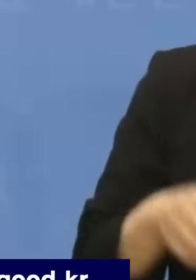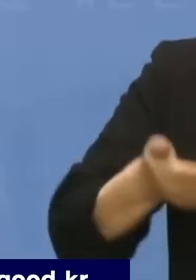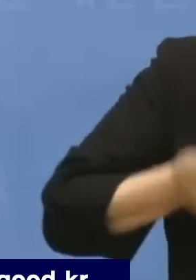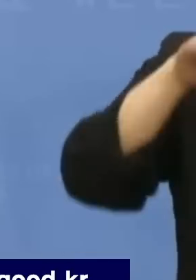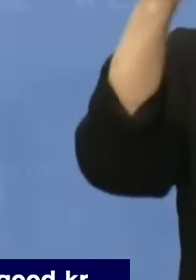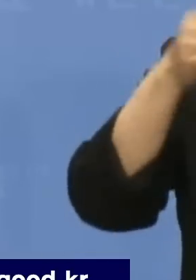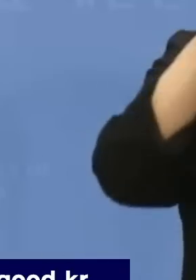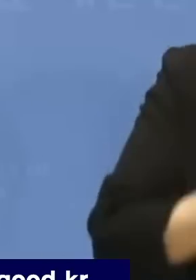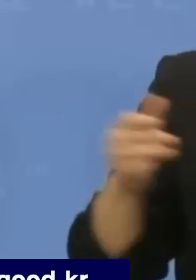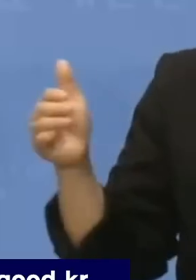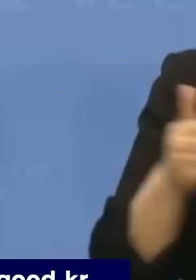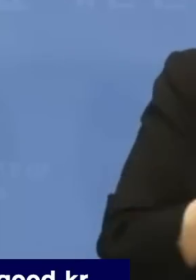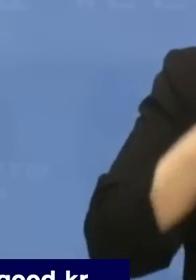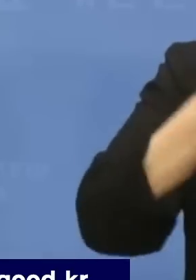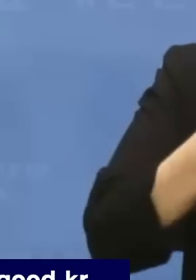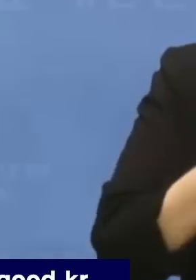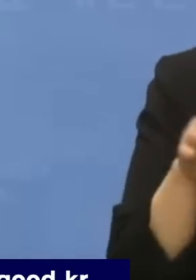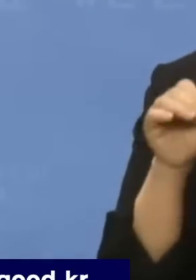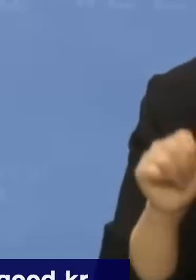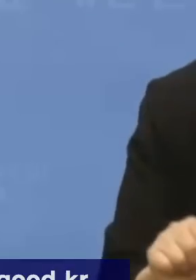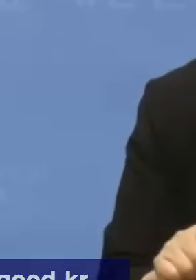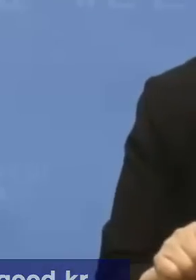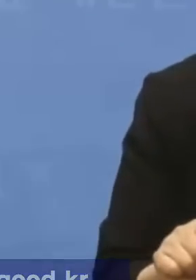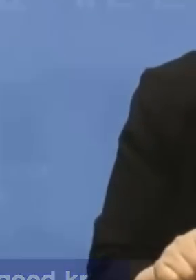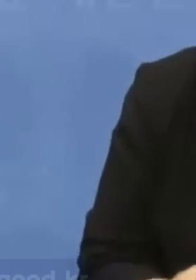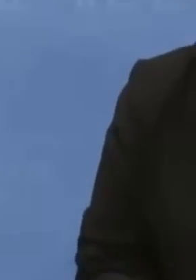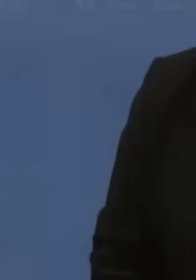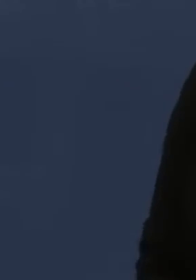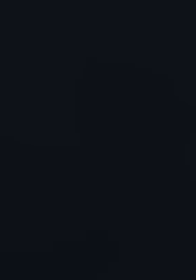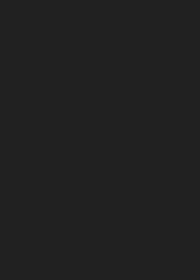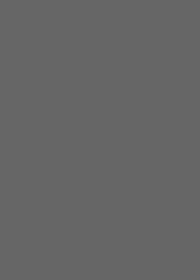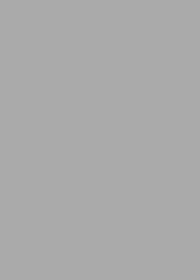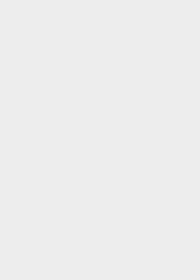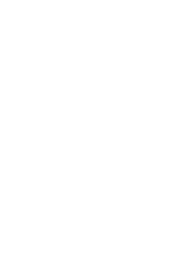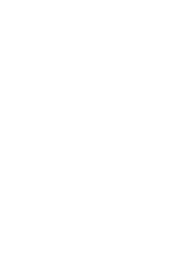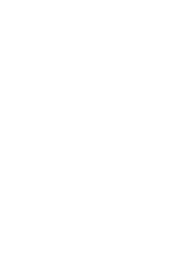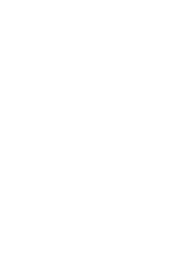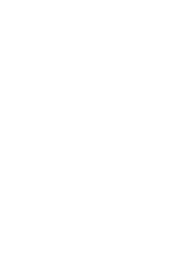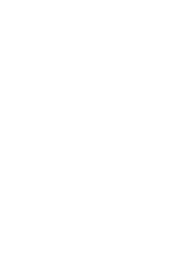이상 정의당 대변인 이재랑이었습니다. 감사합니다.